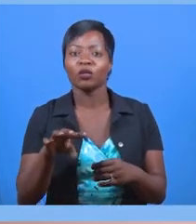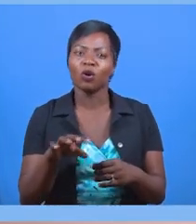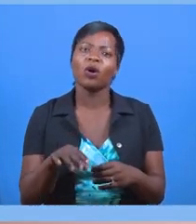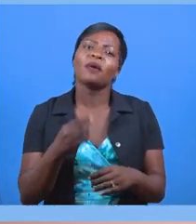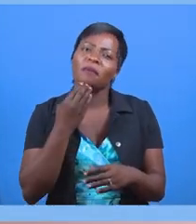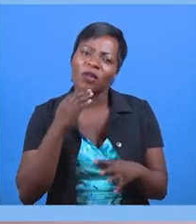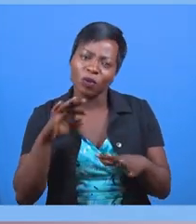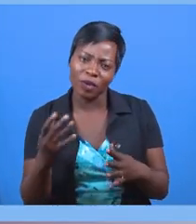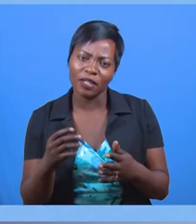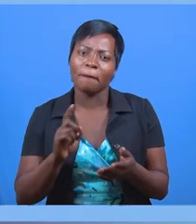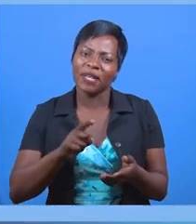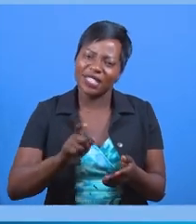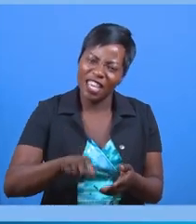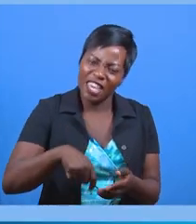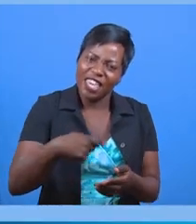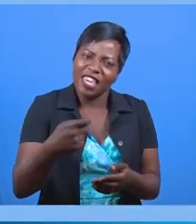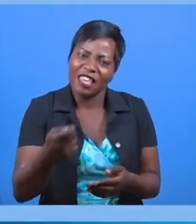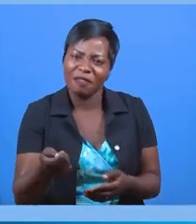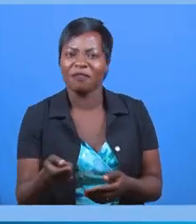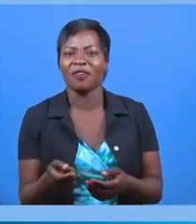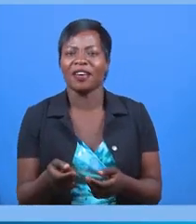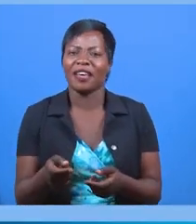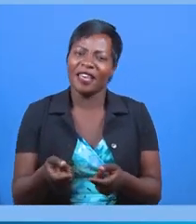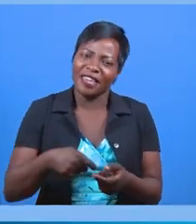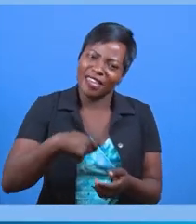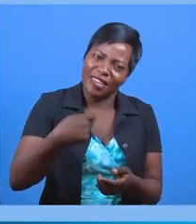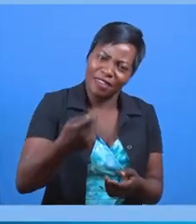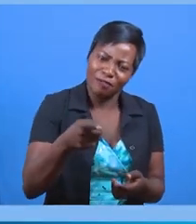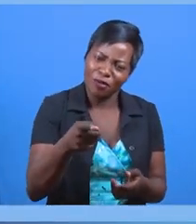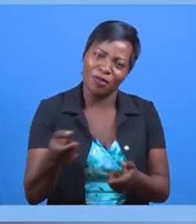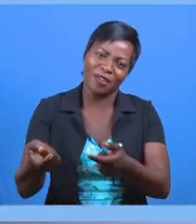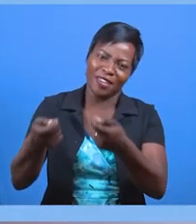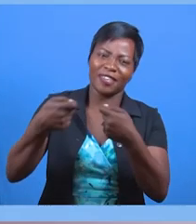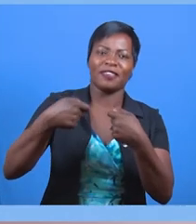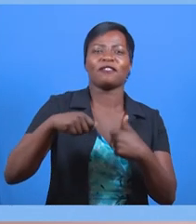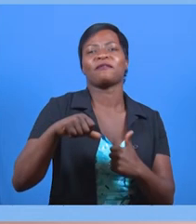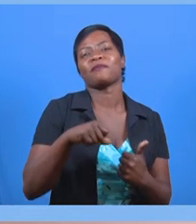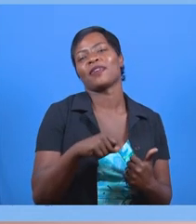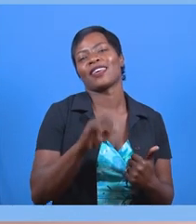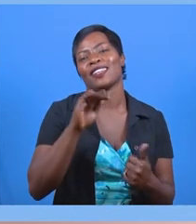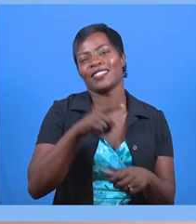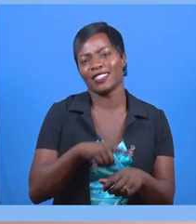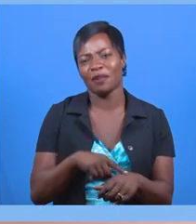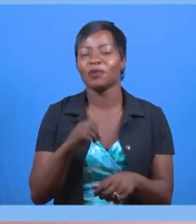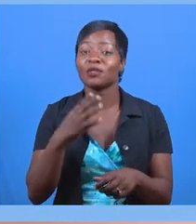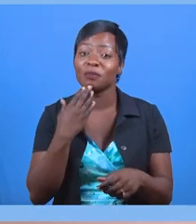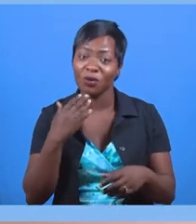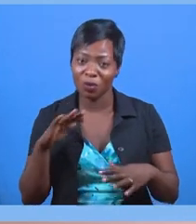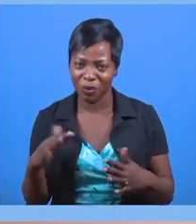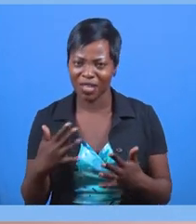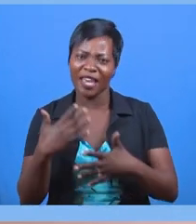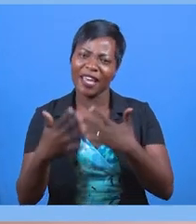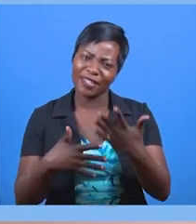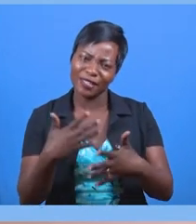aiwa kandiro kanenda kunobva kamwe akandiro kanenda kunobva kamwe kana katange takada kuzvitsanangurira zvinongoreva